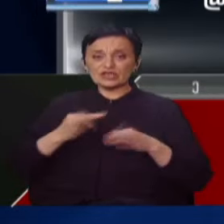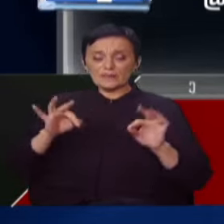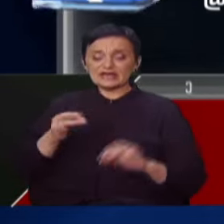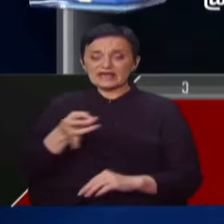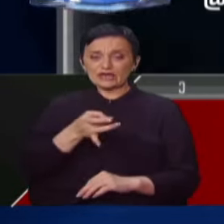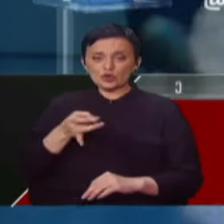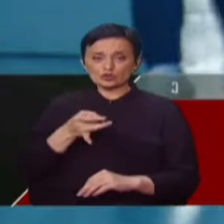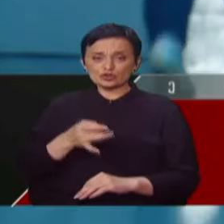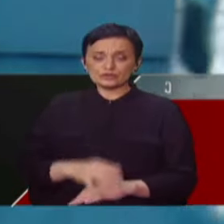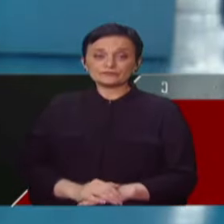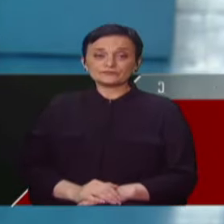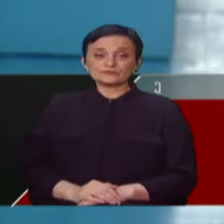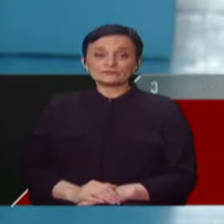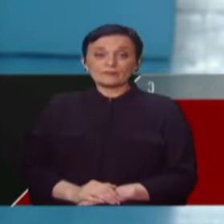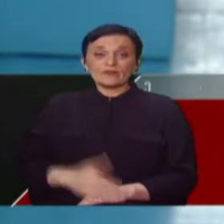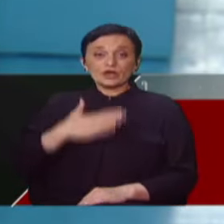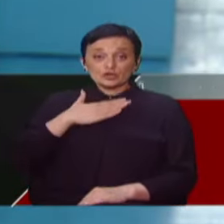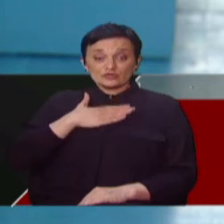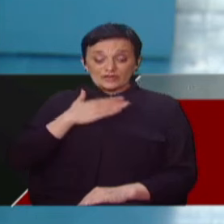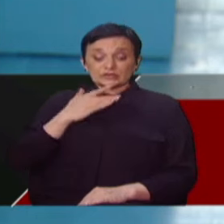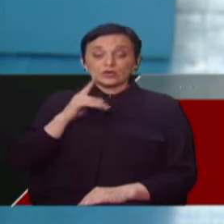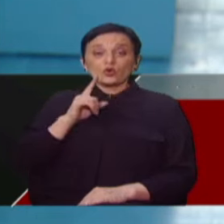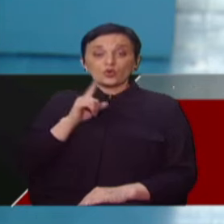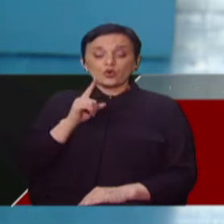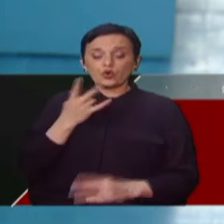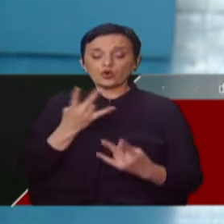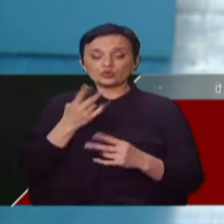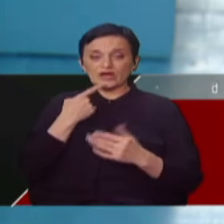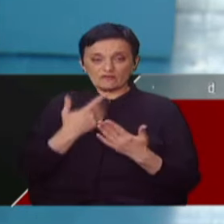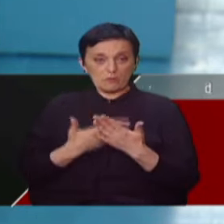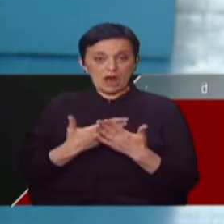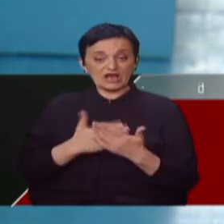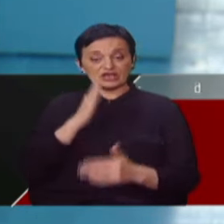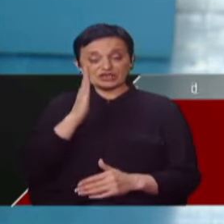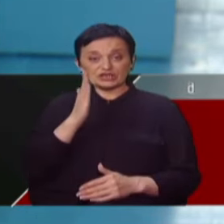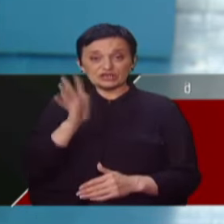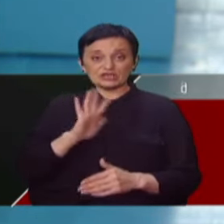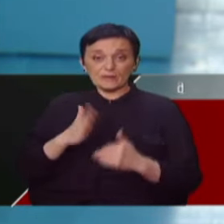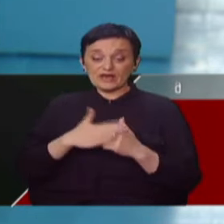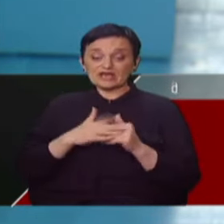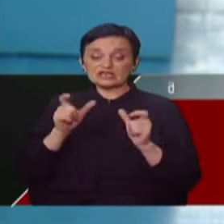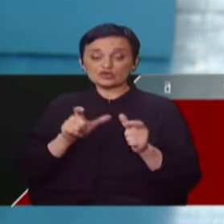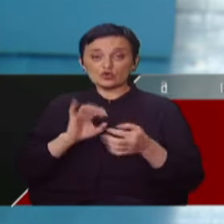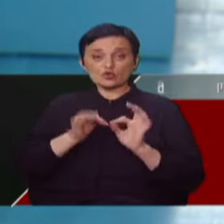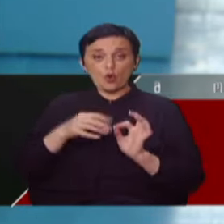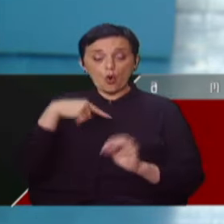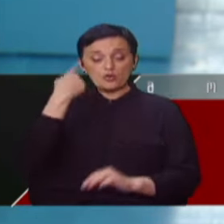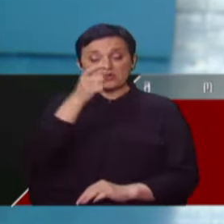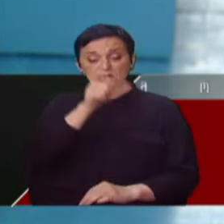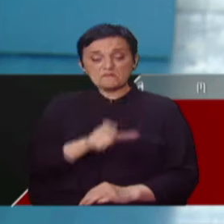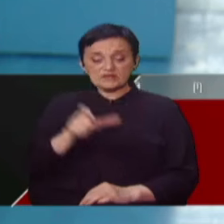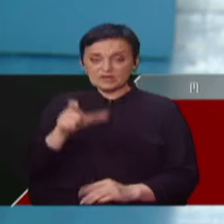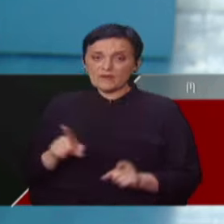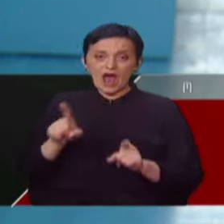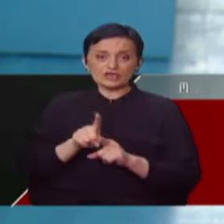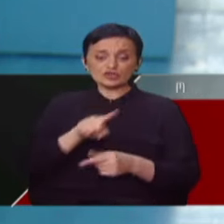რეგიონში. ჩვენ აქვე უნდა ვთქვათ ისიც, რომ მაგალითად იქნება თუ არა სანქციები კონკრეტული პირების მისამართით,